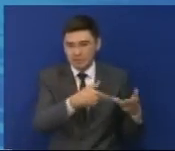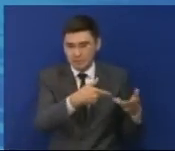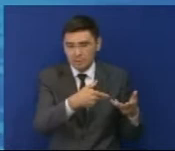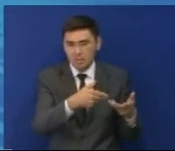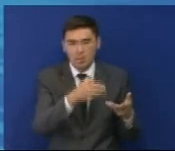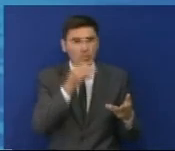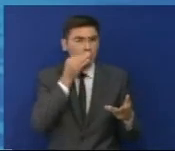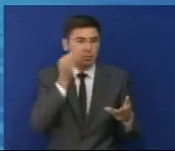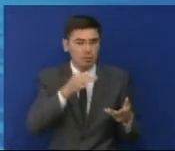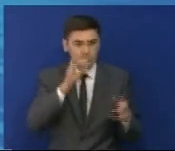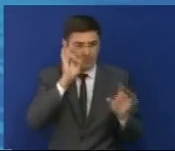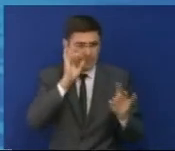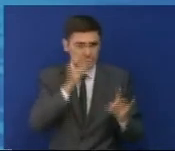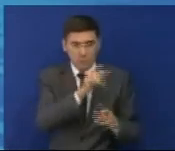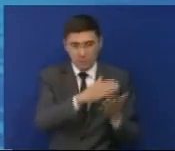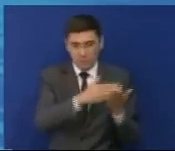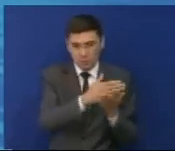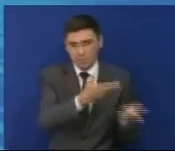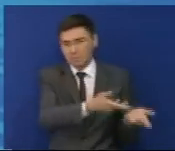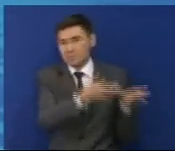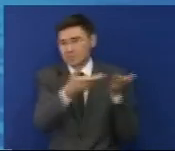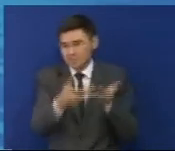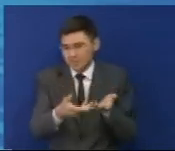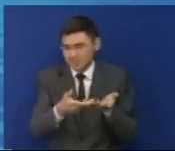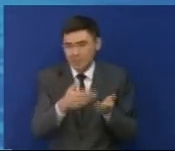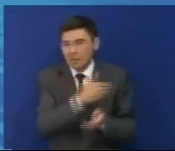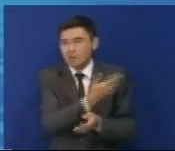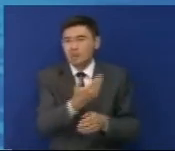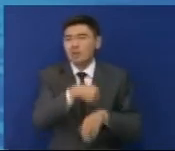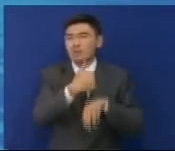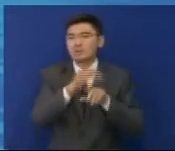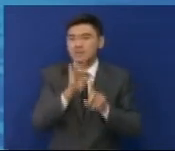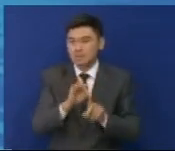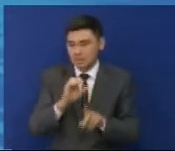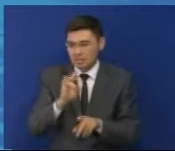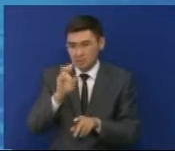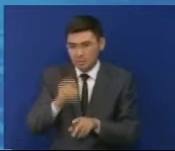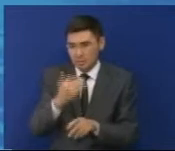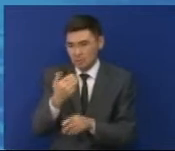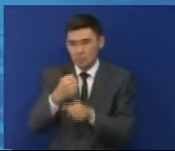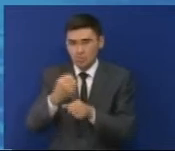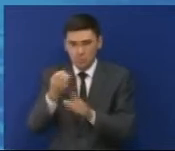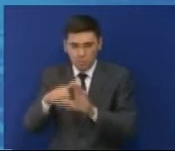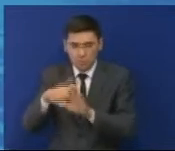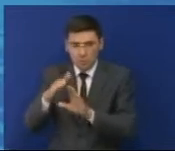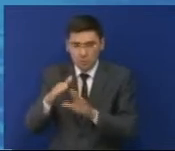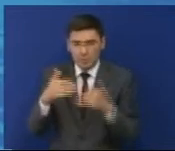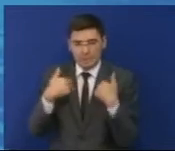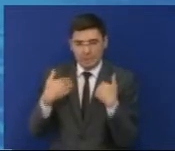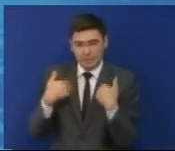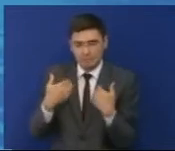ең тәжірибелі деген депутаттар шақырылған. Олардың басты міндеті сенат жұмысын жетілдіру үшін ақыл кеңес білдіріп